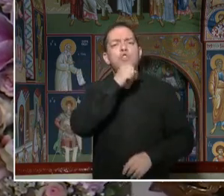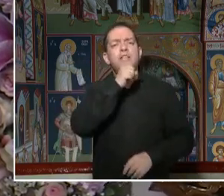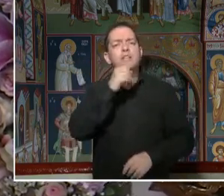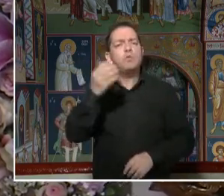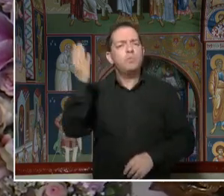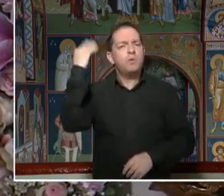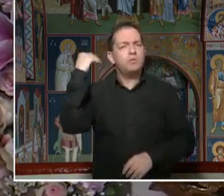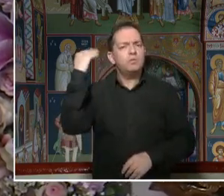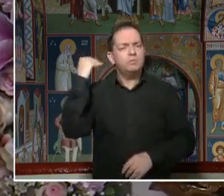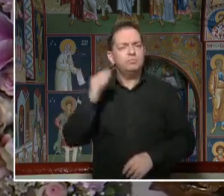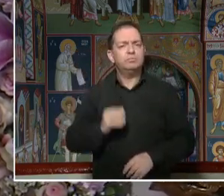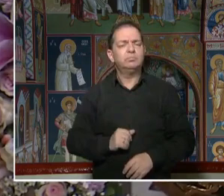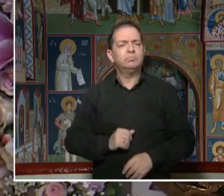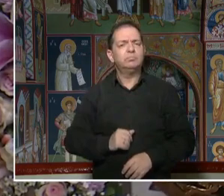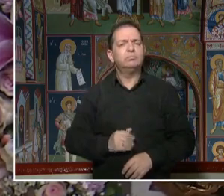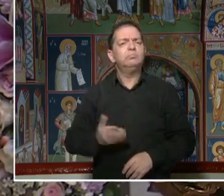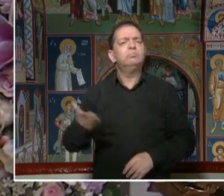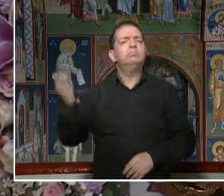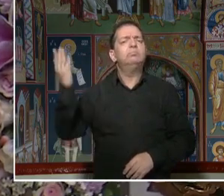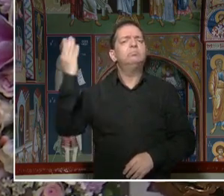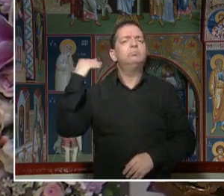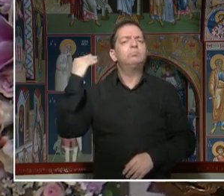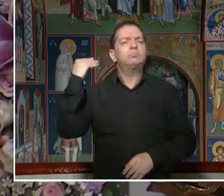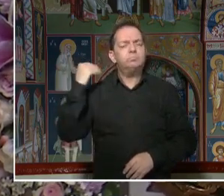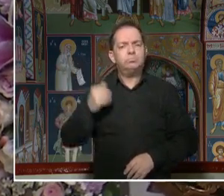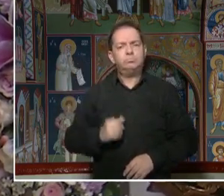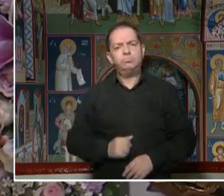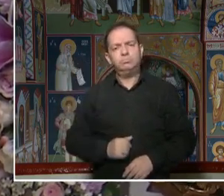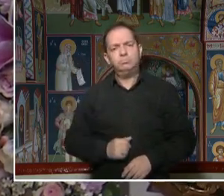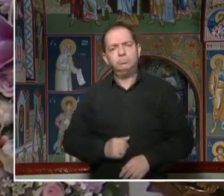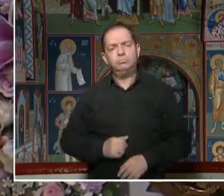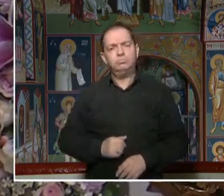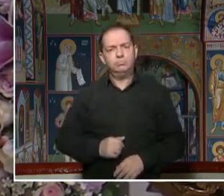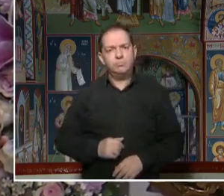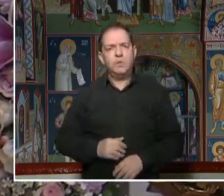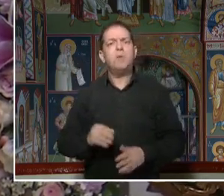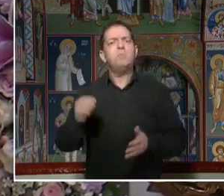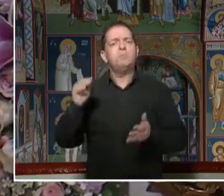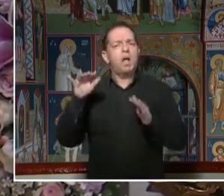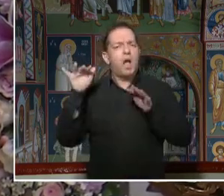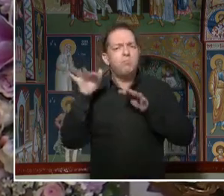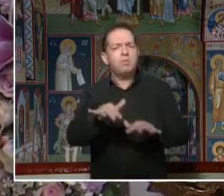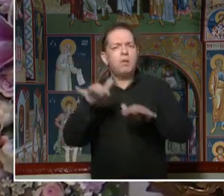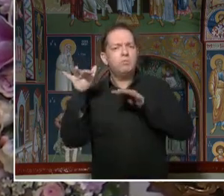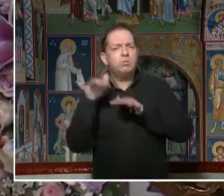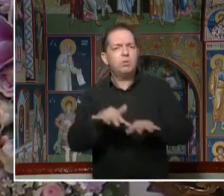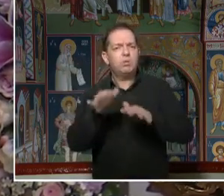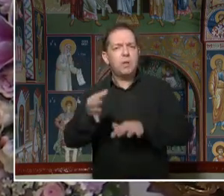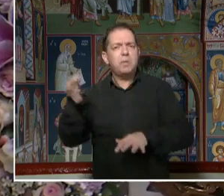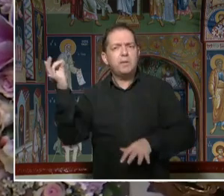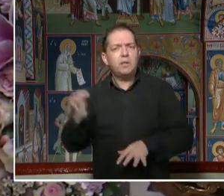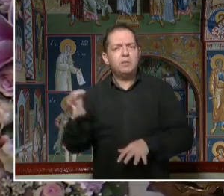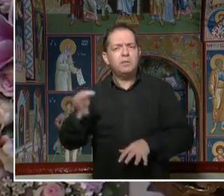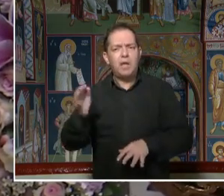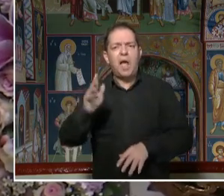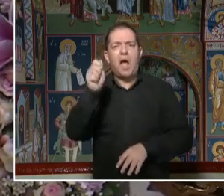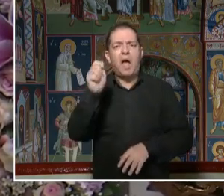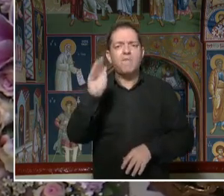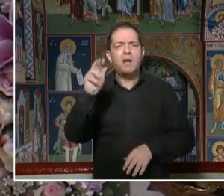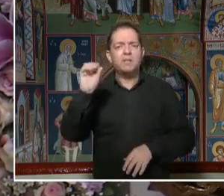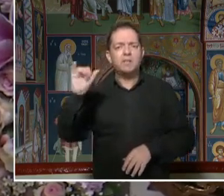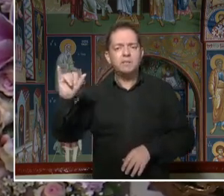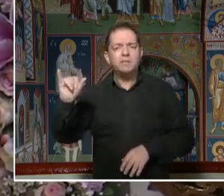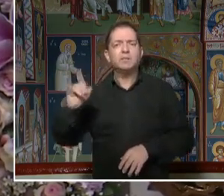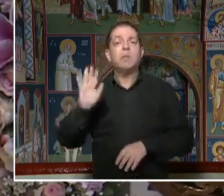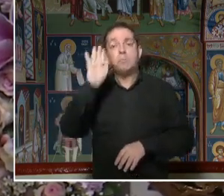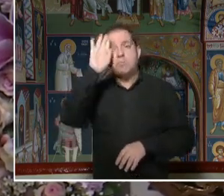Κωνσταντινούπολης. Πότε, όταν δέχτηκαν συντονισμένες επιθέσεις αβάρων και περσών το